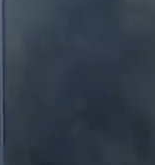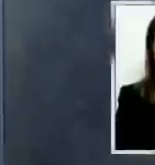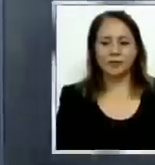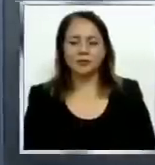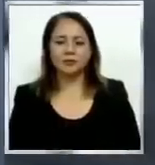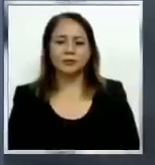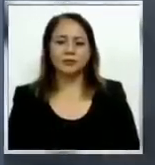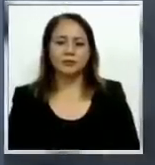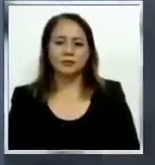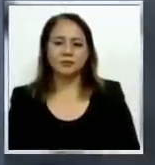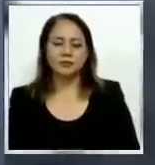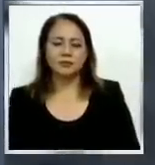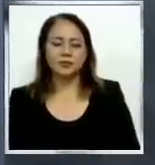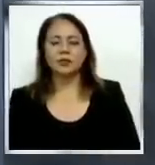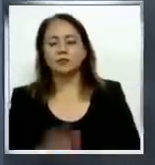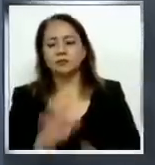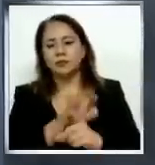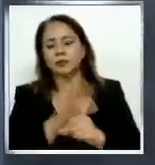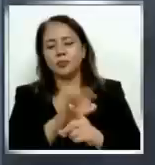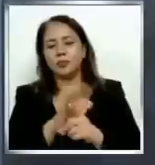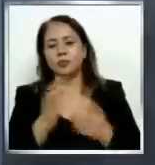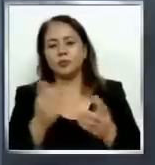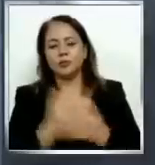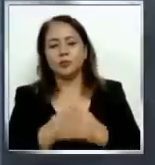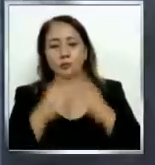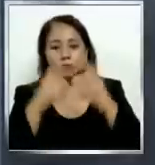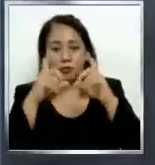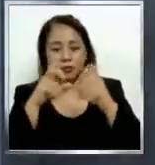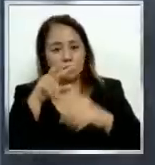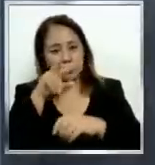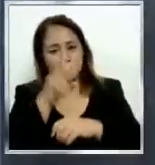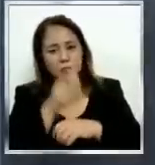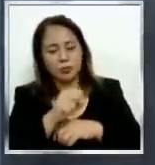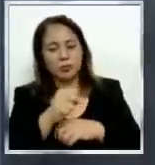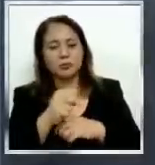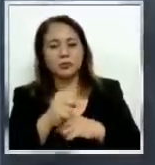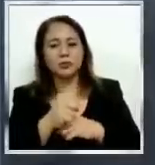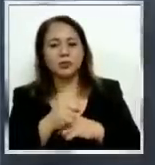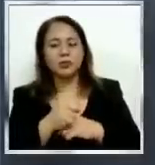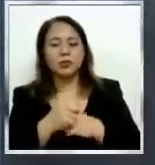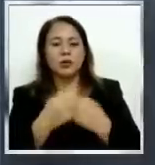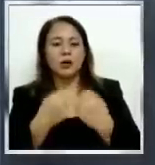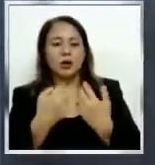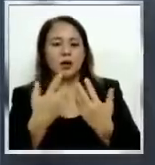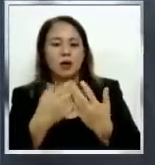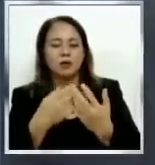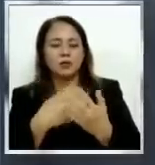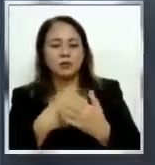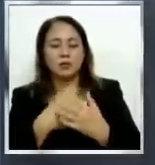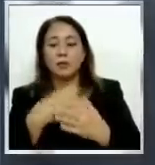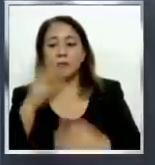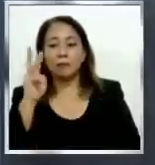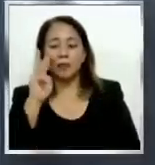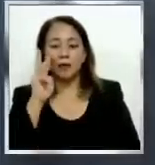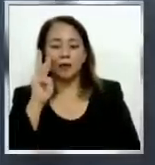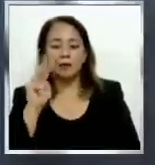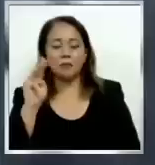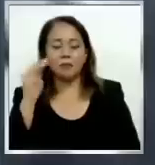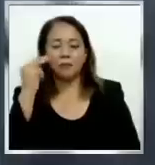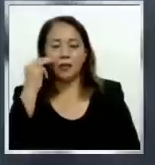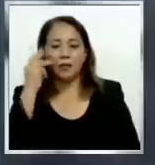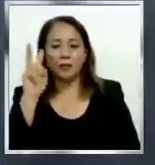Trending online ang photo kung saan kitang-kita ang strong resemblance ni Kapuso comedy genius Michael V sa kanyang dalawang